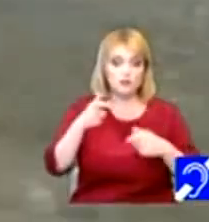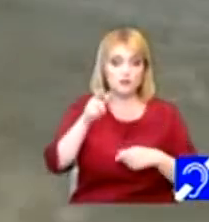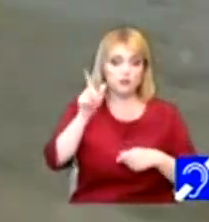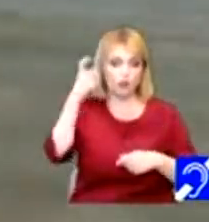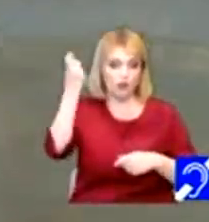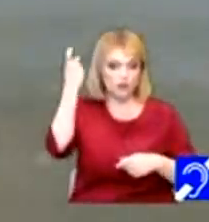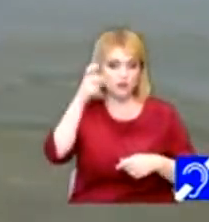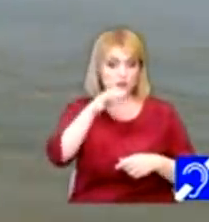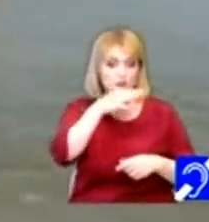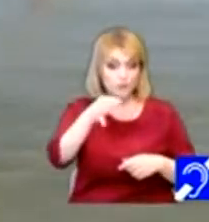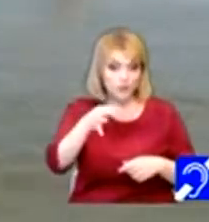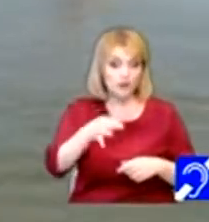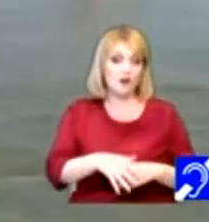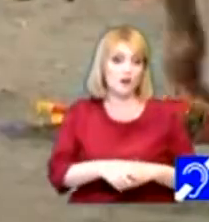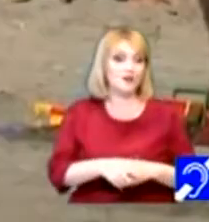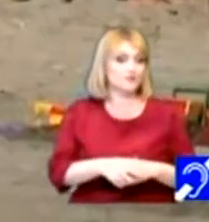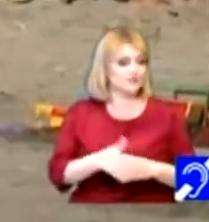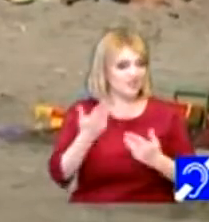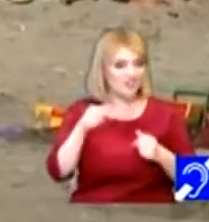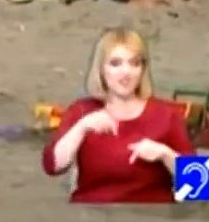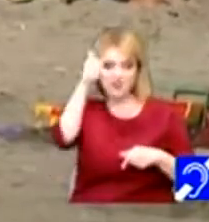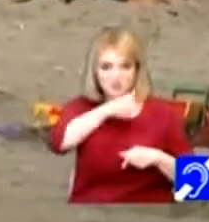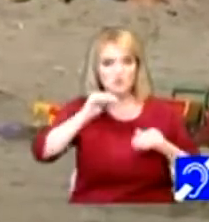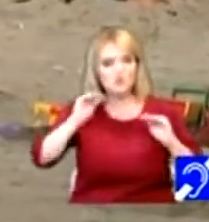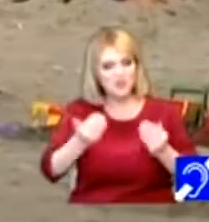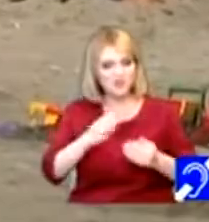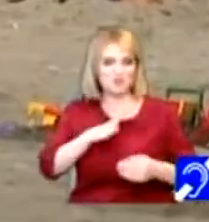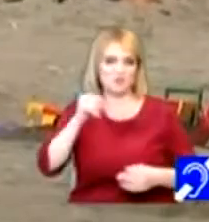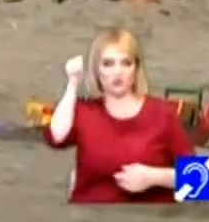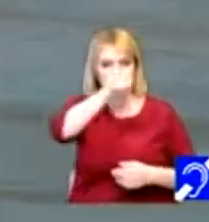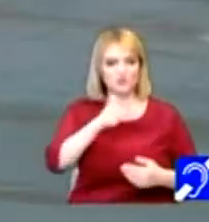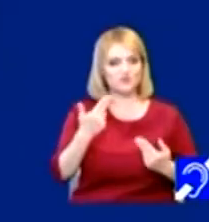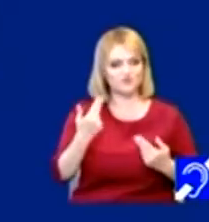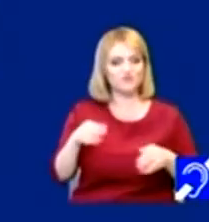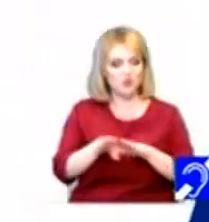au fost cu 30% mai puțini turiști față de anul trecut.